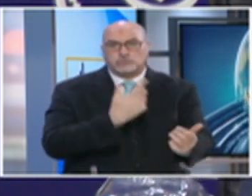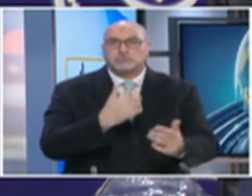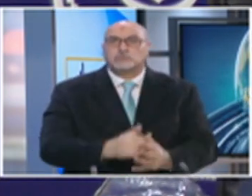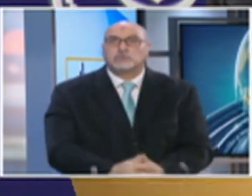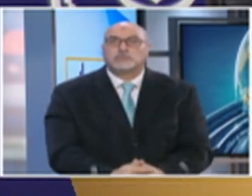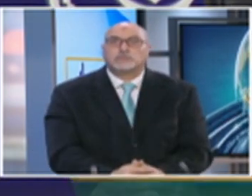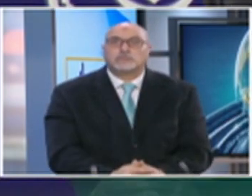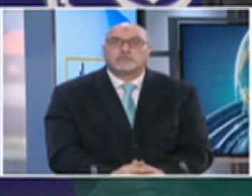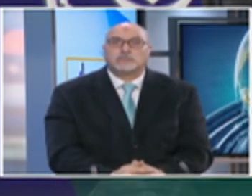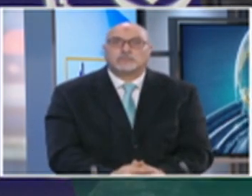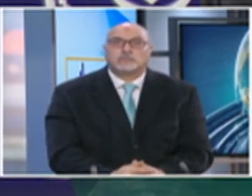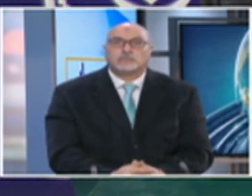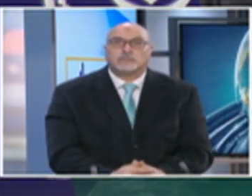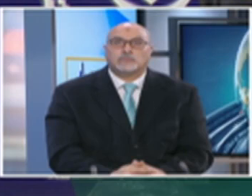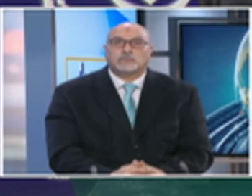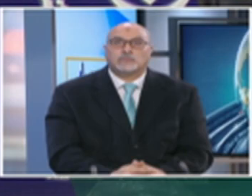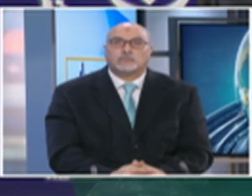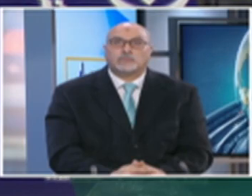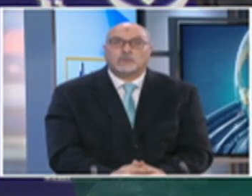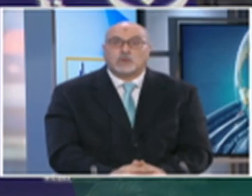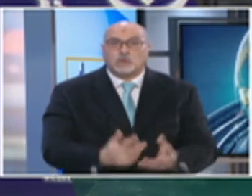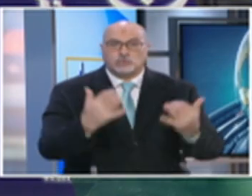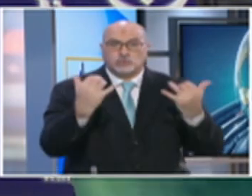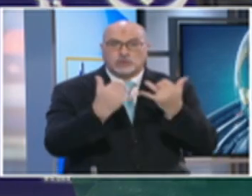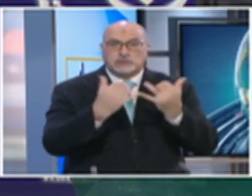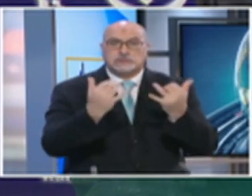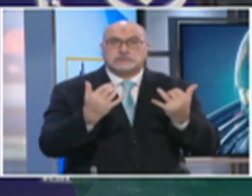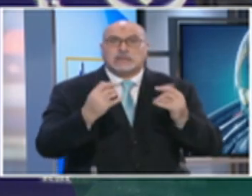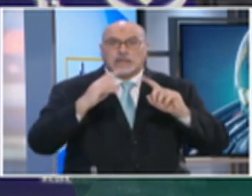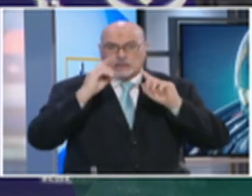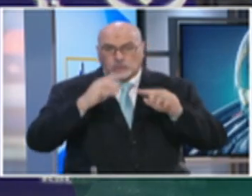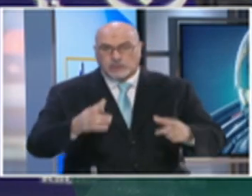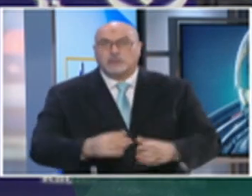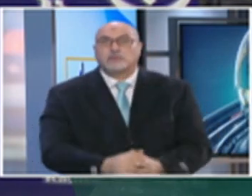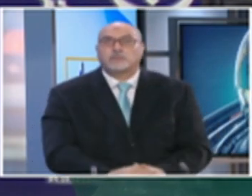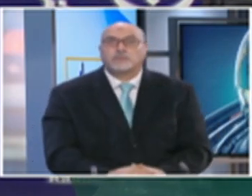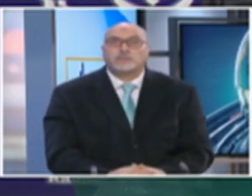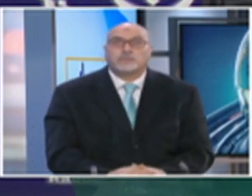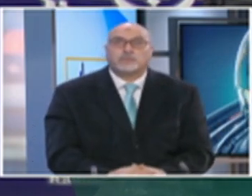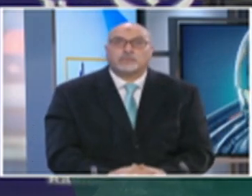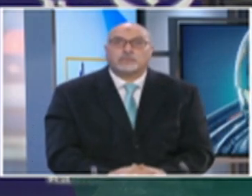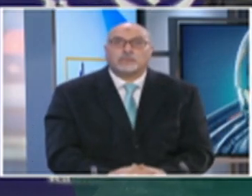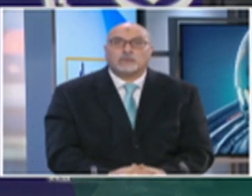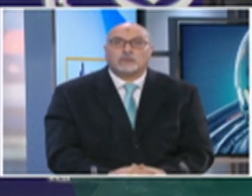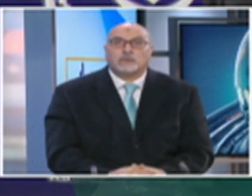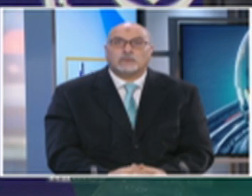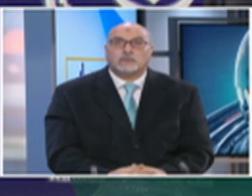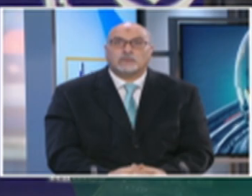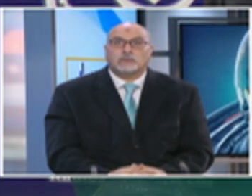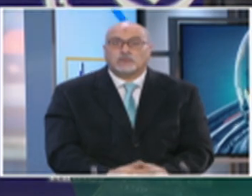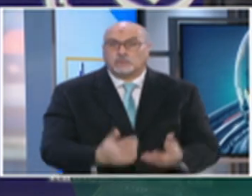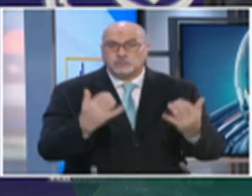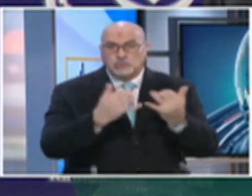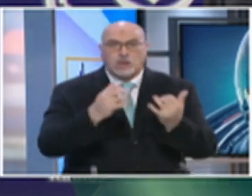للقطاع الصحافة المكتوبة الإلكترونية هي آخر مولود، وعندنا كذلك الصحافة